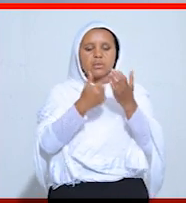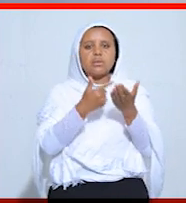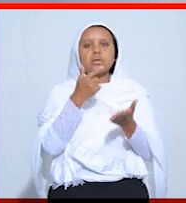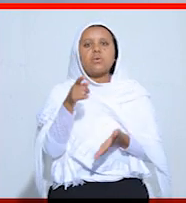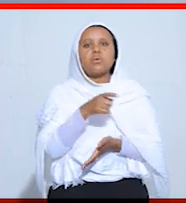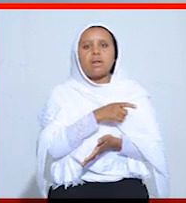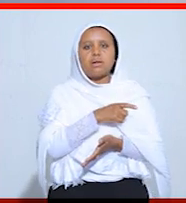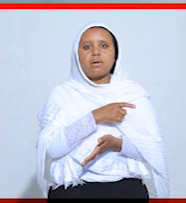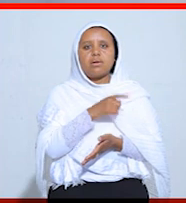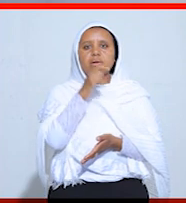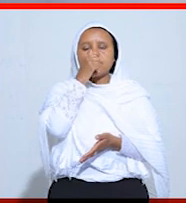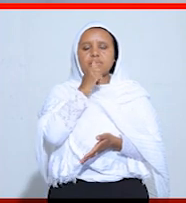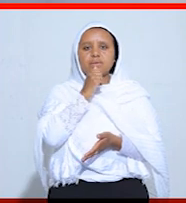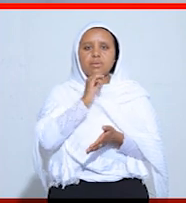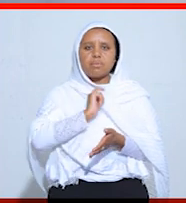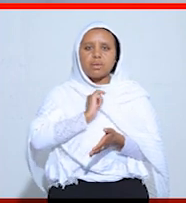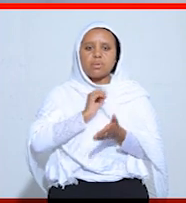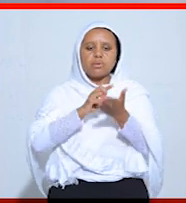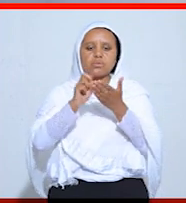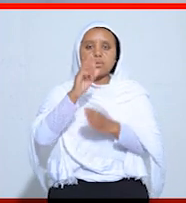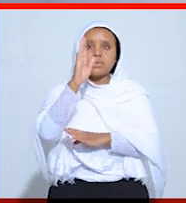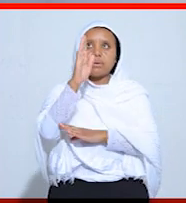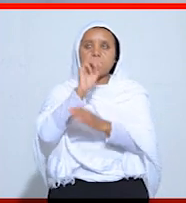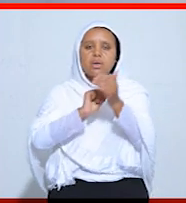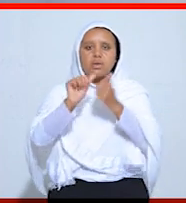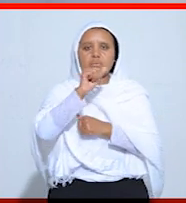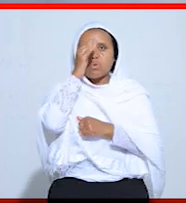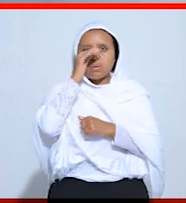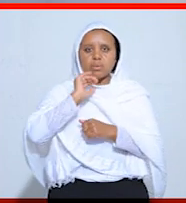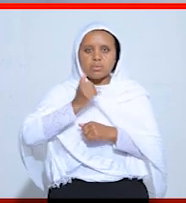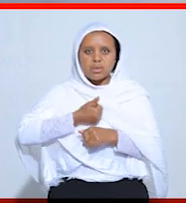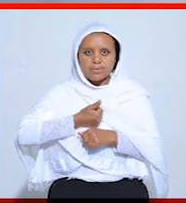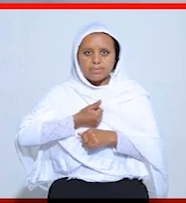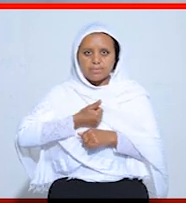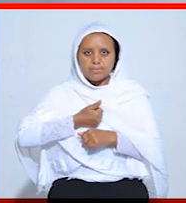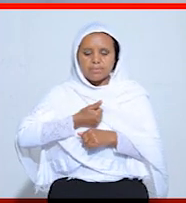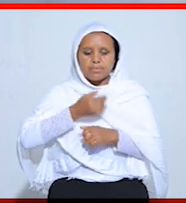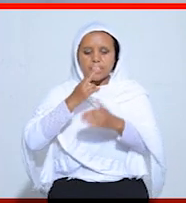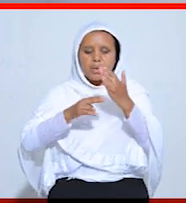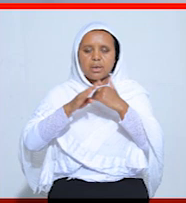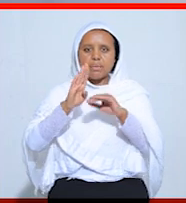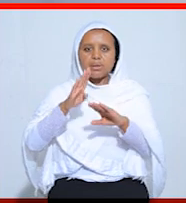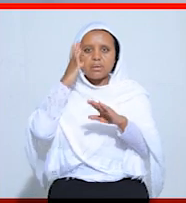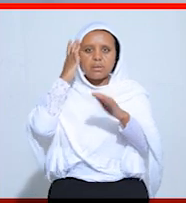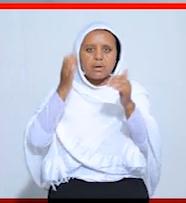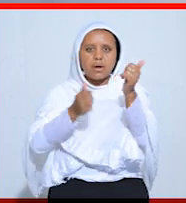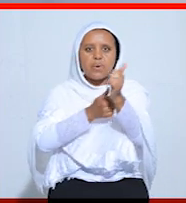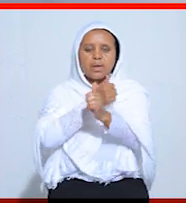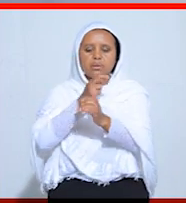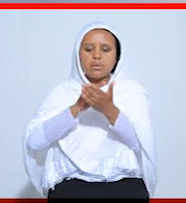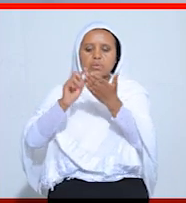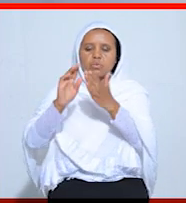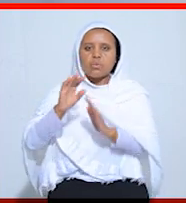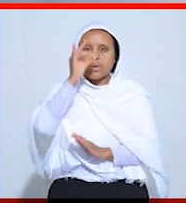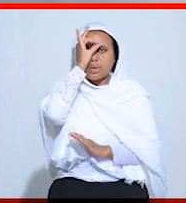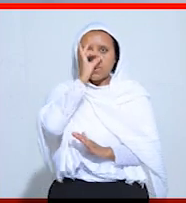ይሆናል። የምስጢር ባለቤት ቅዱስ እግዚአብሔር ለቀደሙ አባቶቻችን ለነቢያት ለሐዋርያት